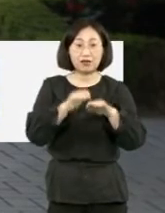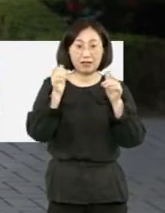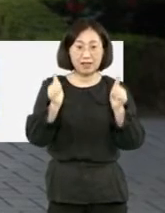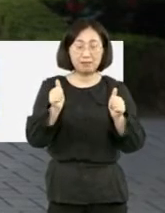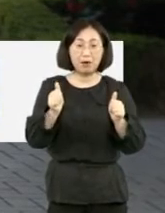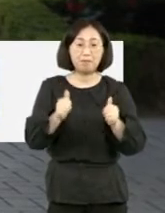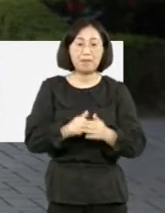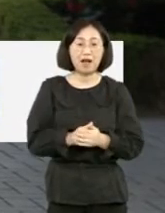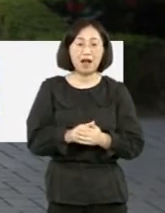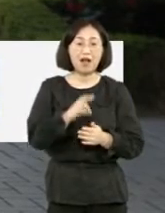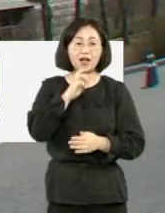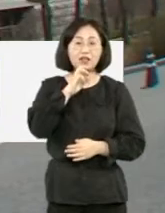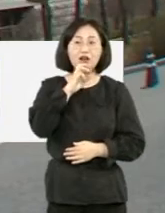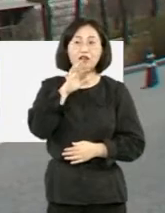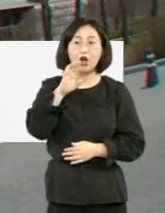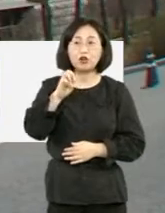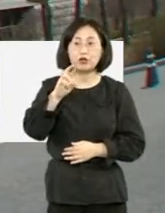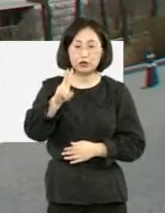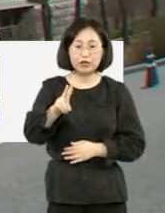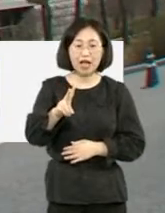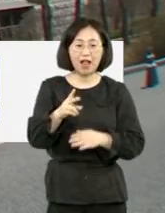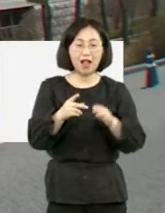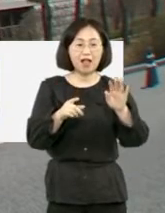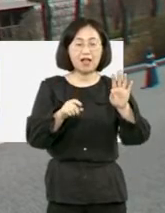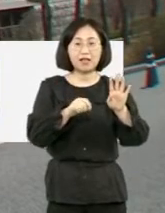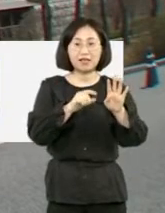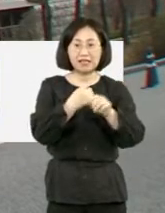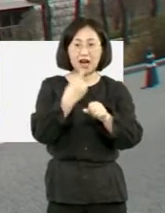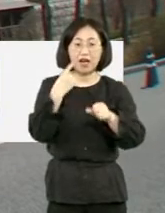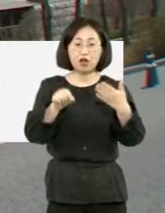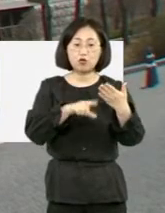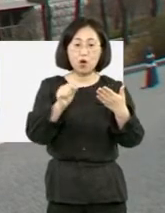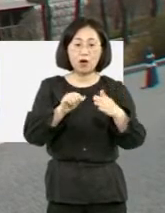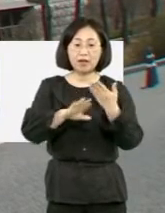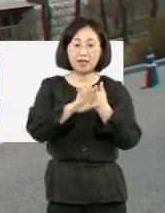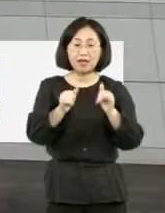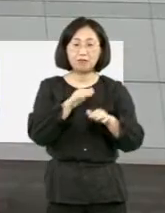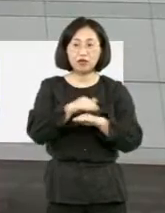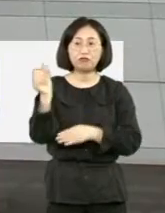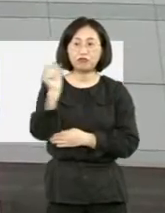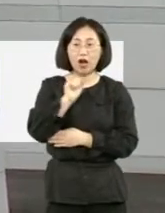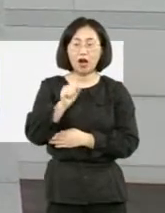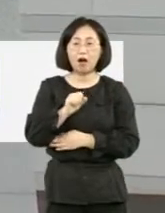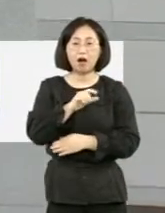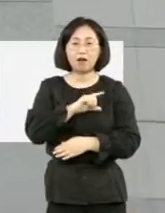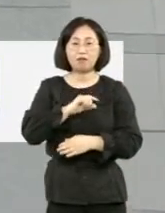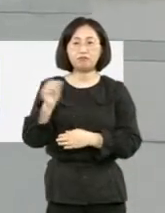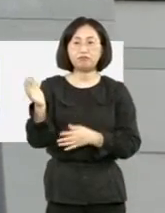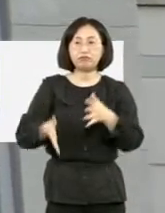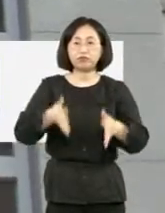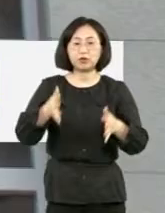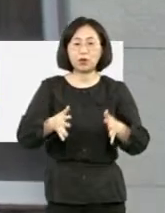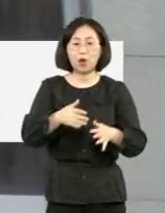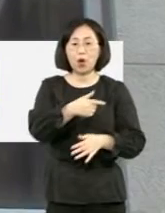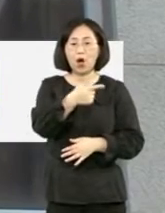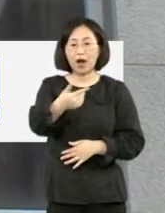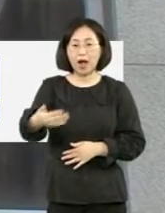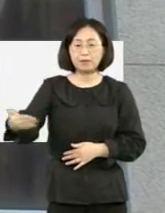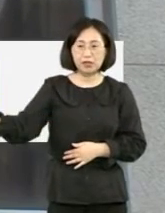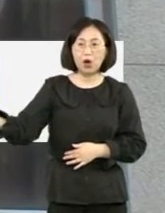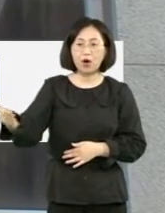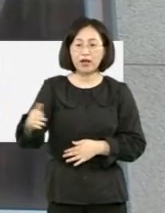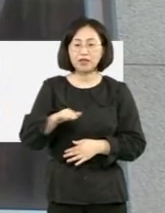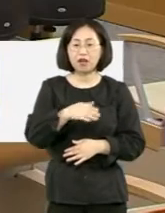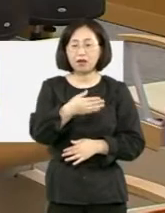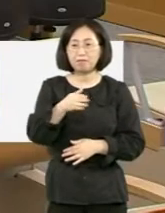대전지법에 따르면 32살 A씨는 지난해 9월 다른 사람의 승용차를 몰다 운전 미숙으로 대전 갑천 도시고속도로